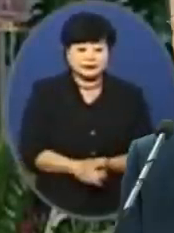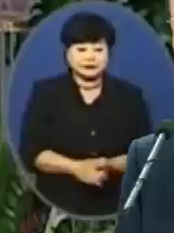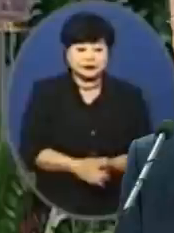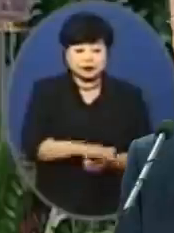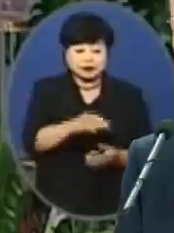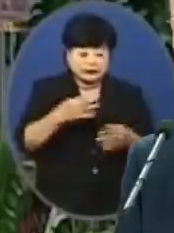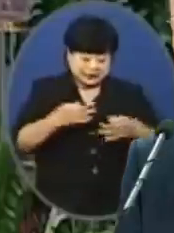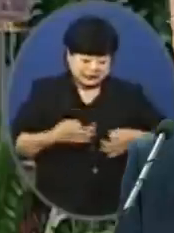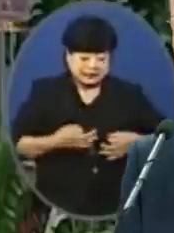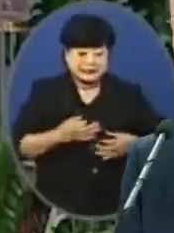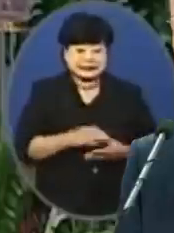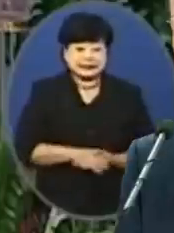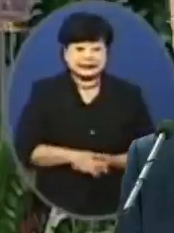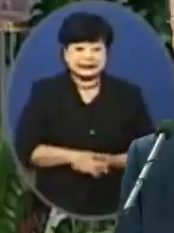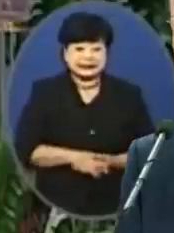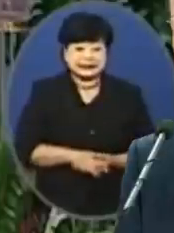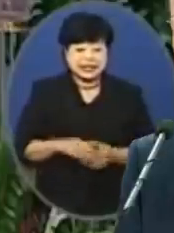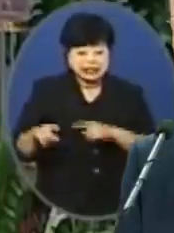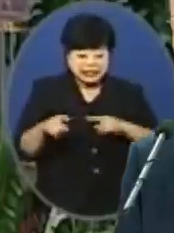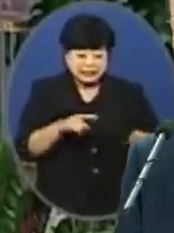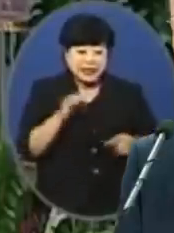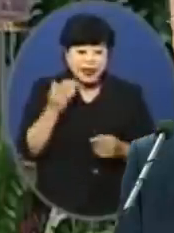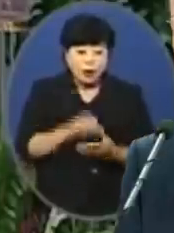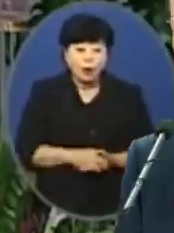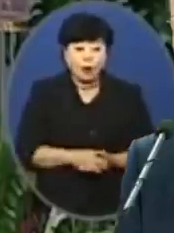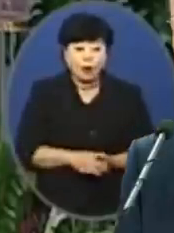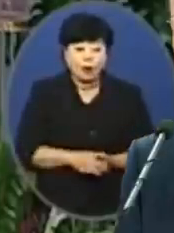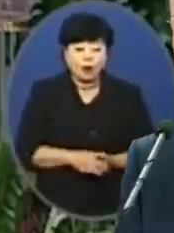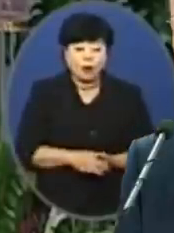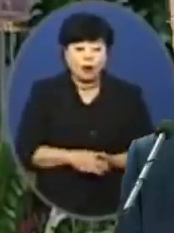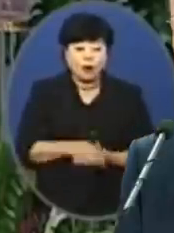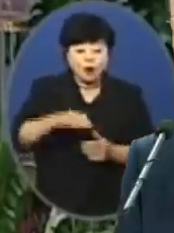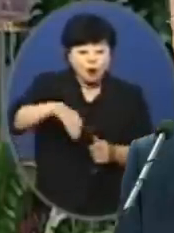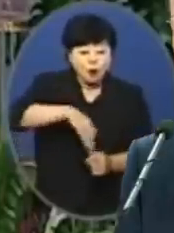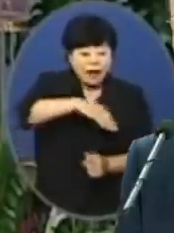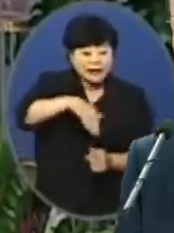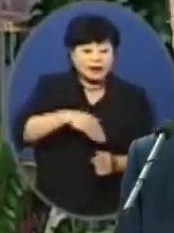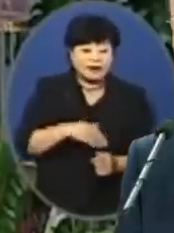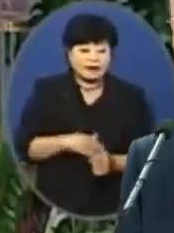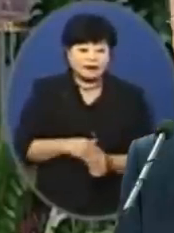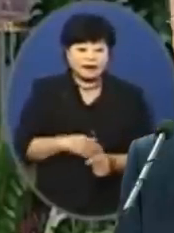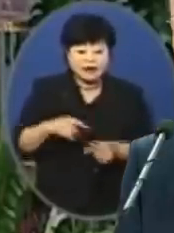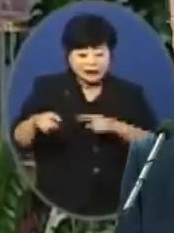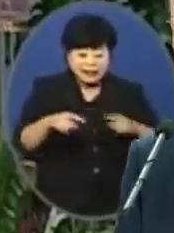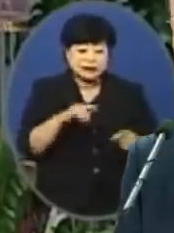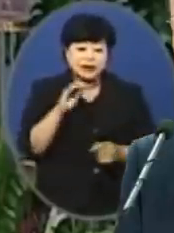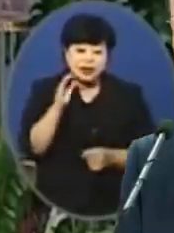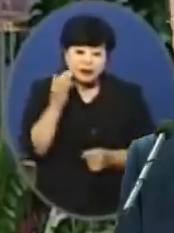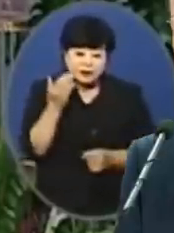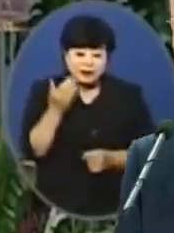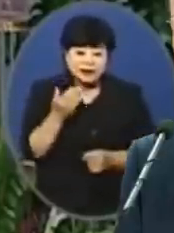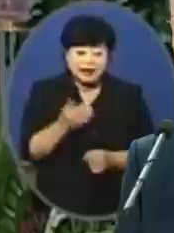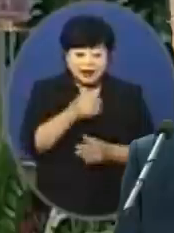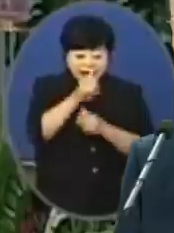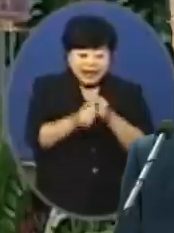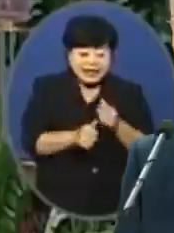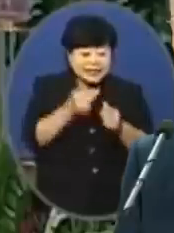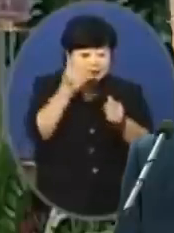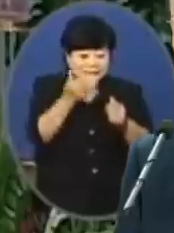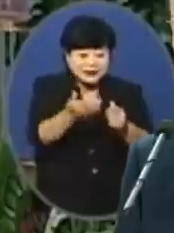우리 자신을 다스려야 되고 환경을 다스려야